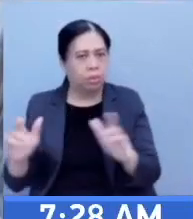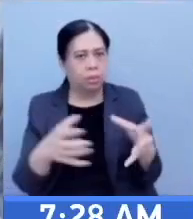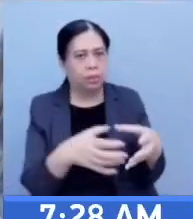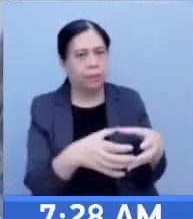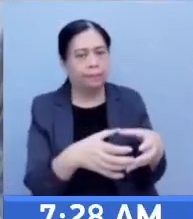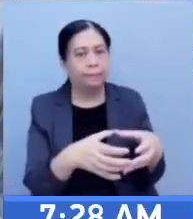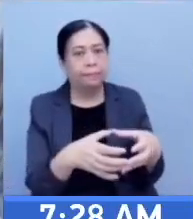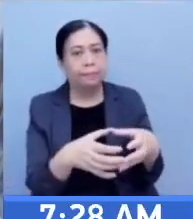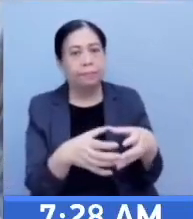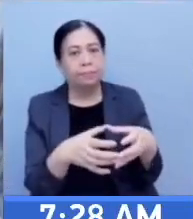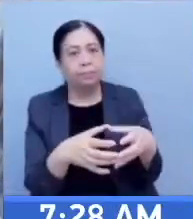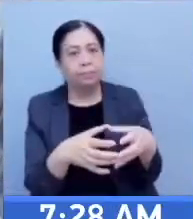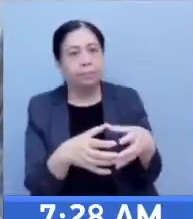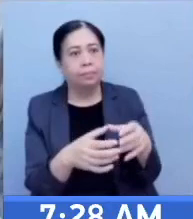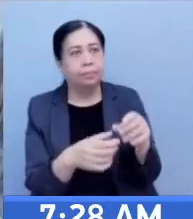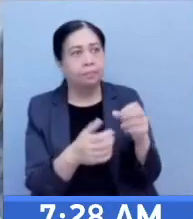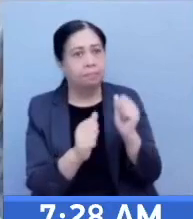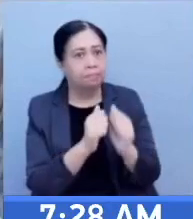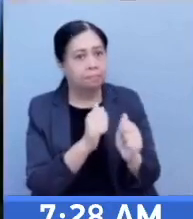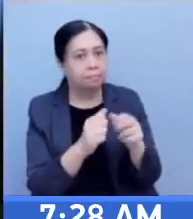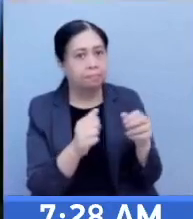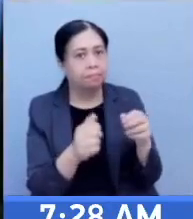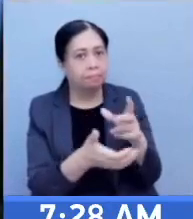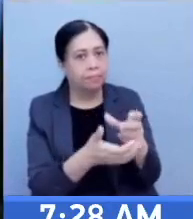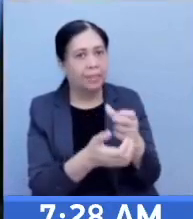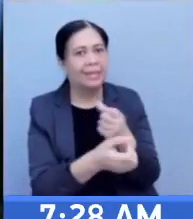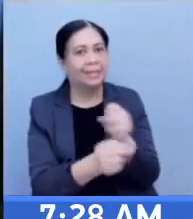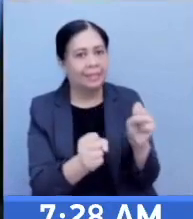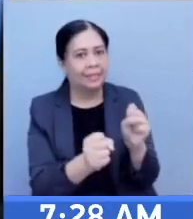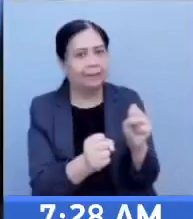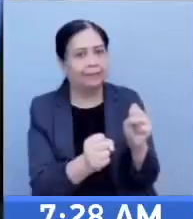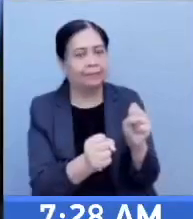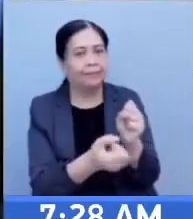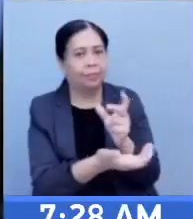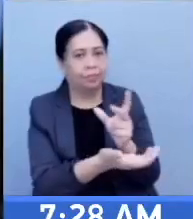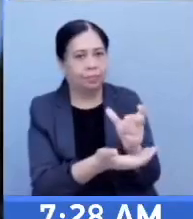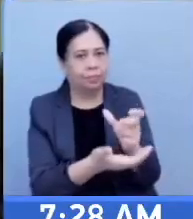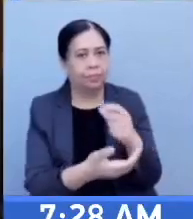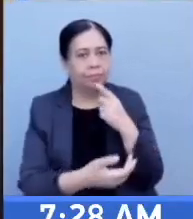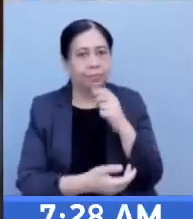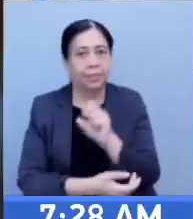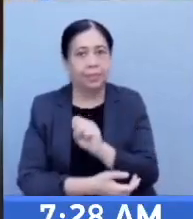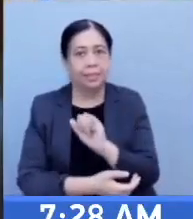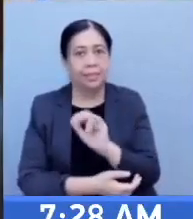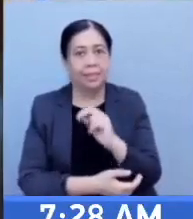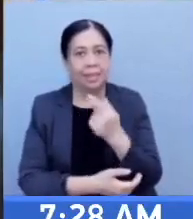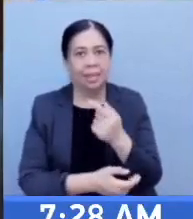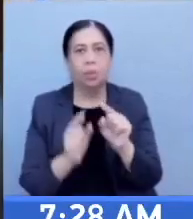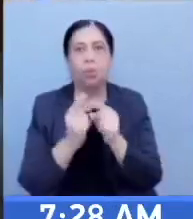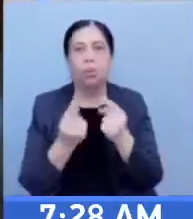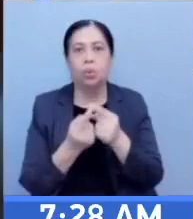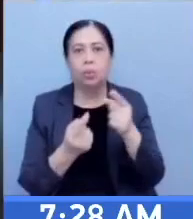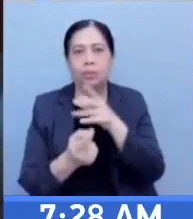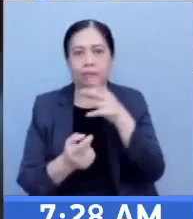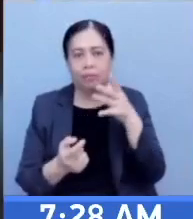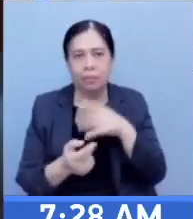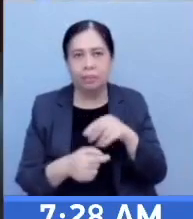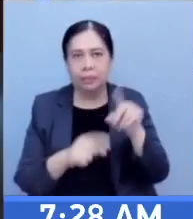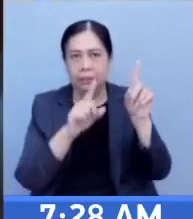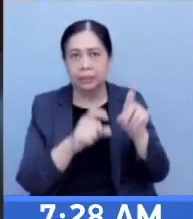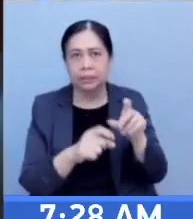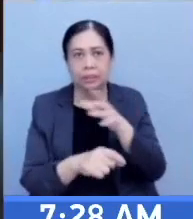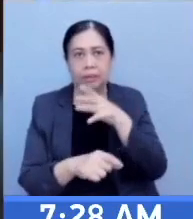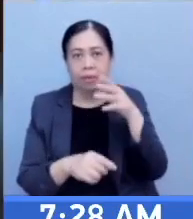in that case po, safe yung bakuna. Ayon sa SINAG, sa ongoing na phase 2 clinical trial, may isang farm sa Pangasinan